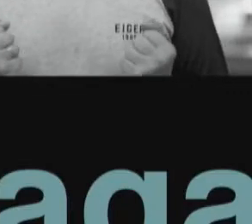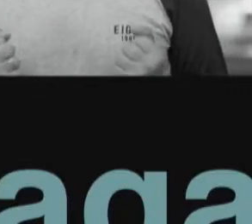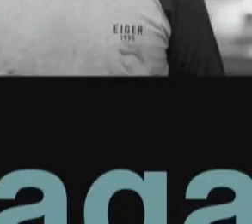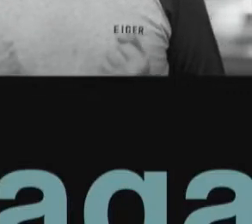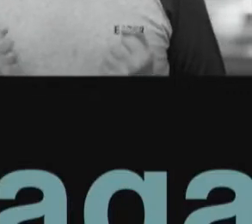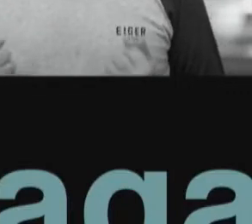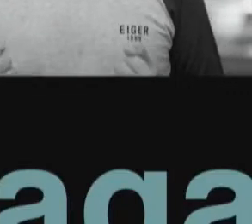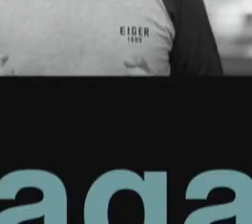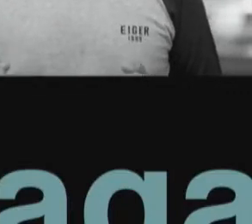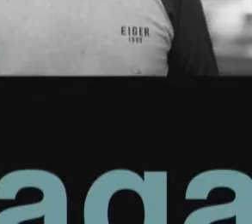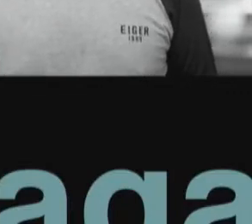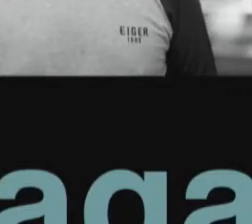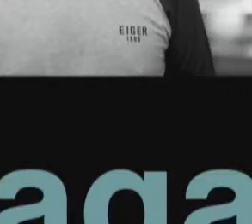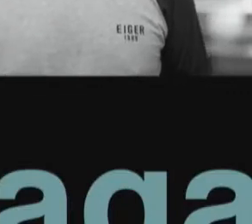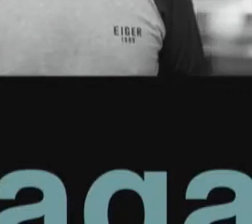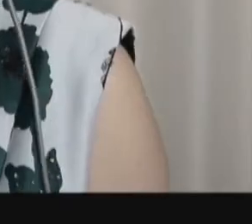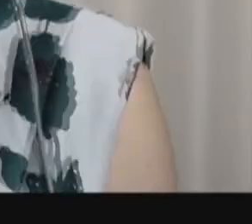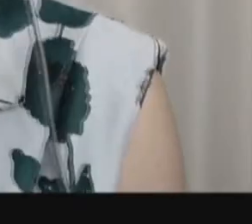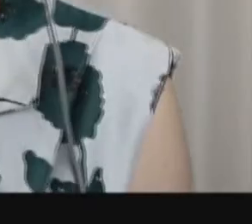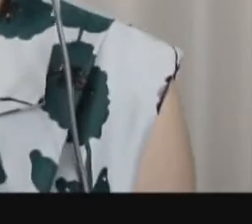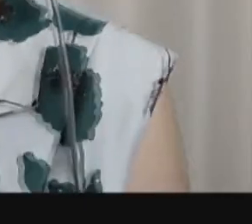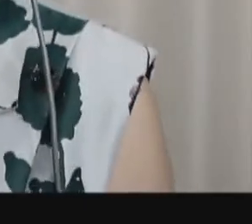kita harus